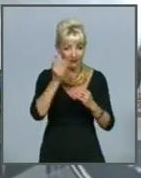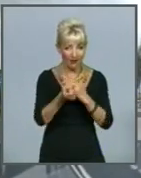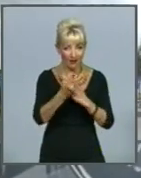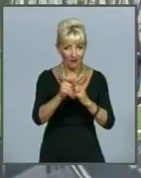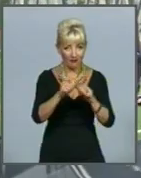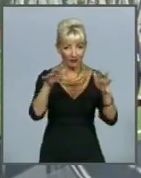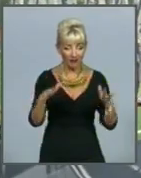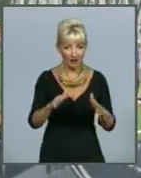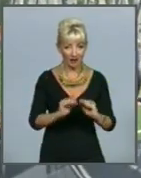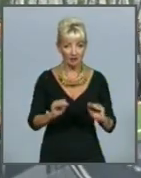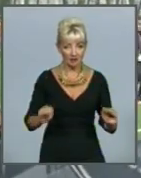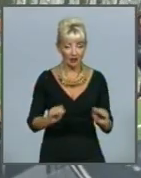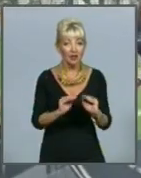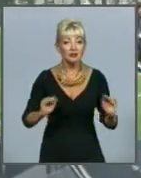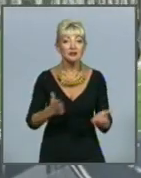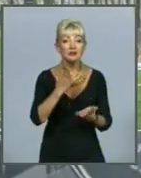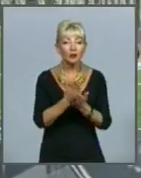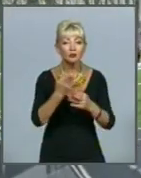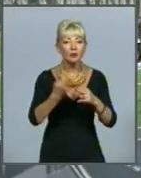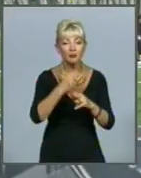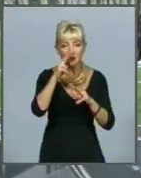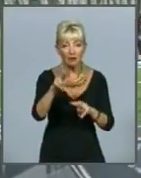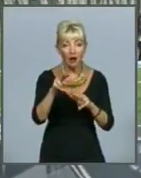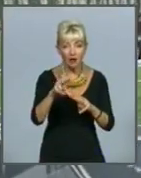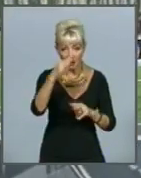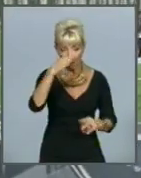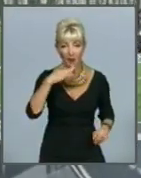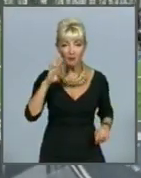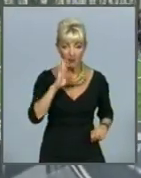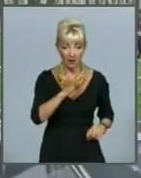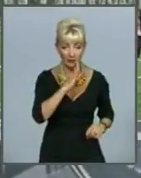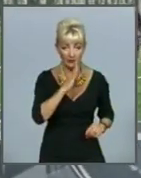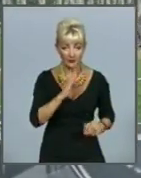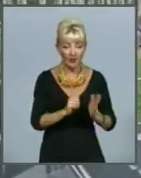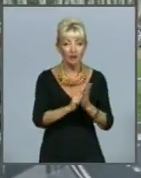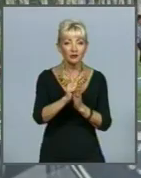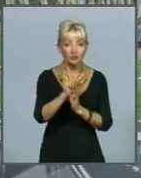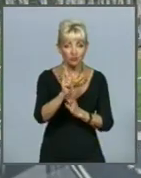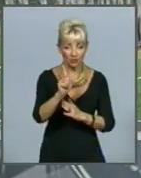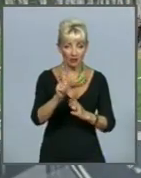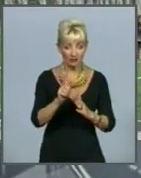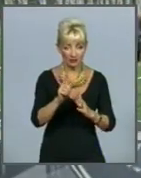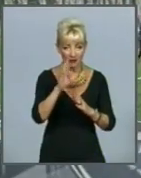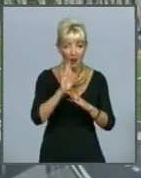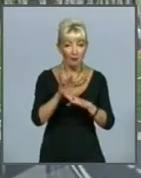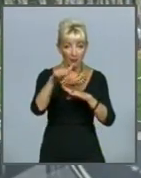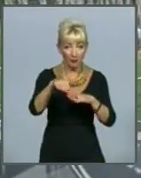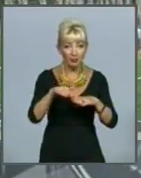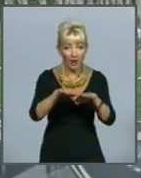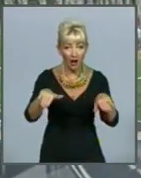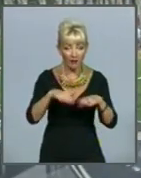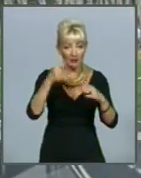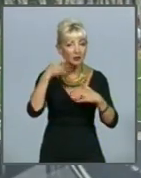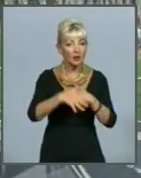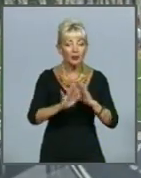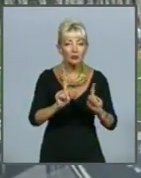діти знаходяться без нагляду батьків, починають пірнати в них, не розуміючи, що там знаходяться